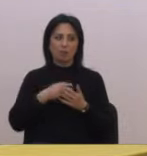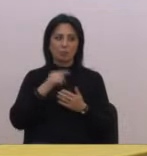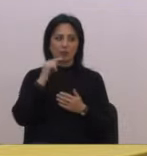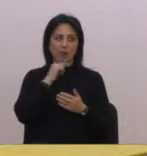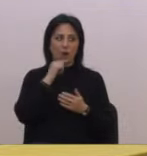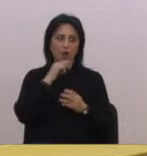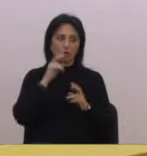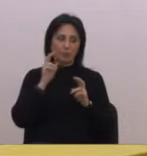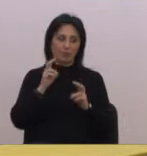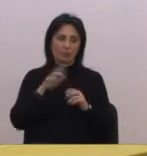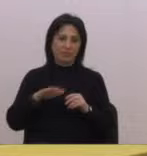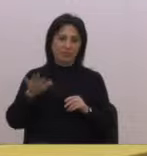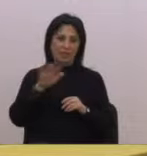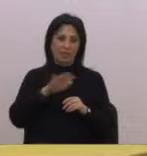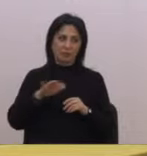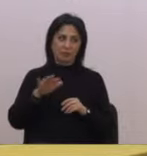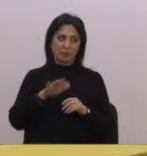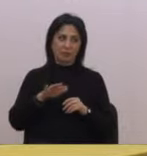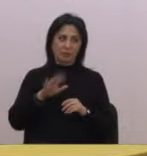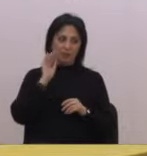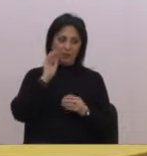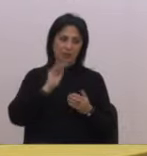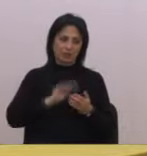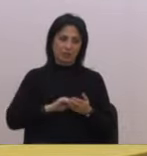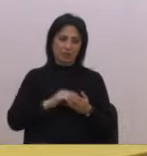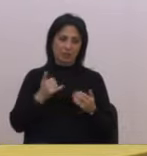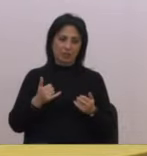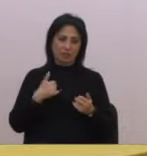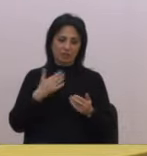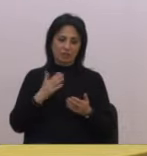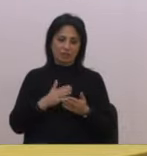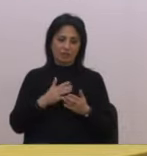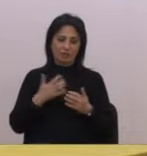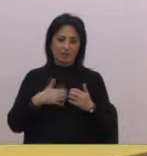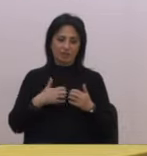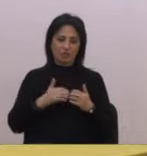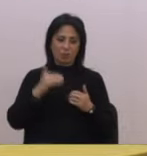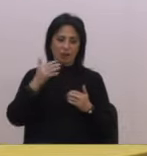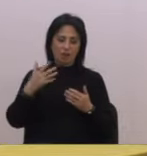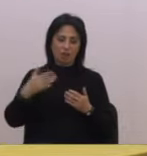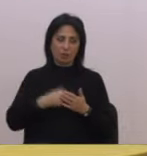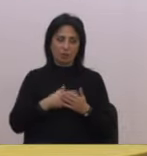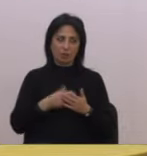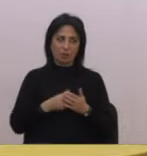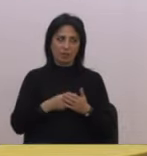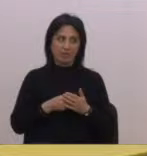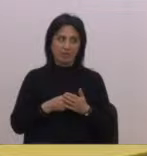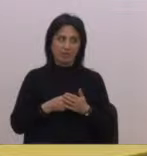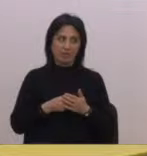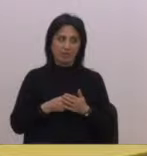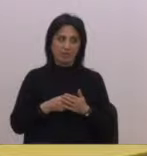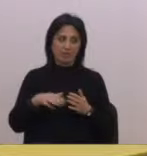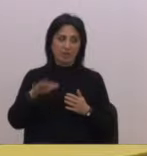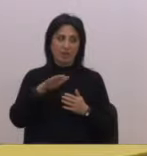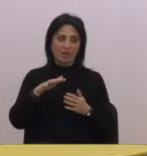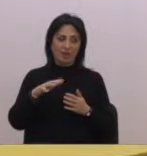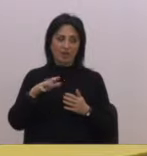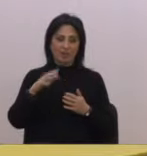ეკონომიკის ქვეყნების რიცხვში დღეს ჩვენ ვართ საშუალო მაღალი შემოსავლების ქვეყნების